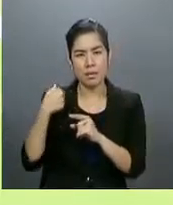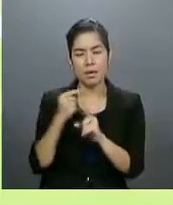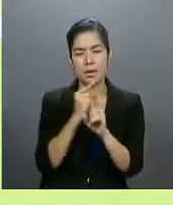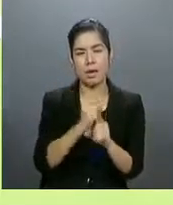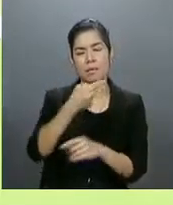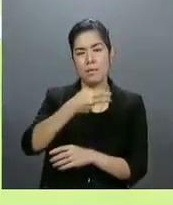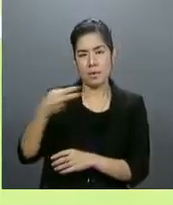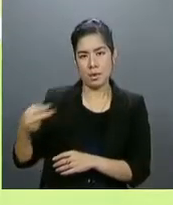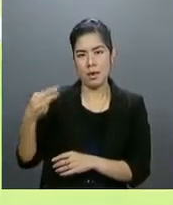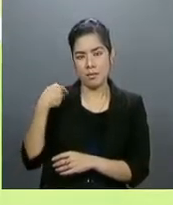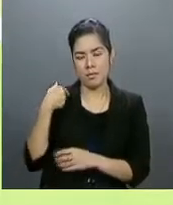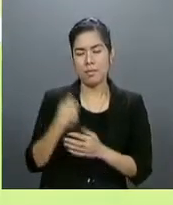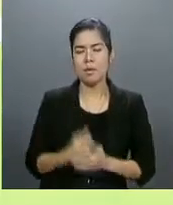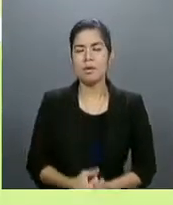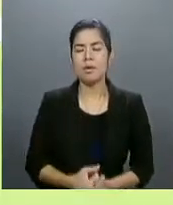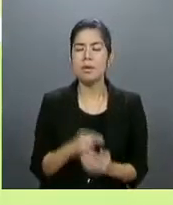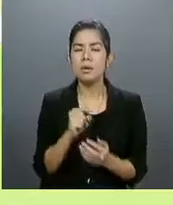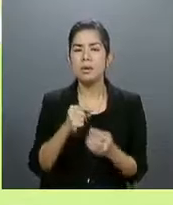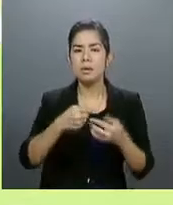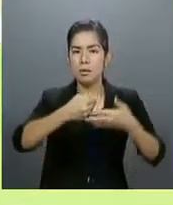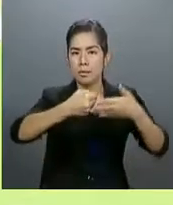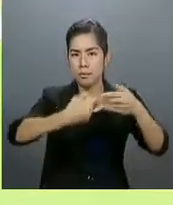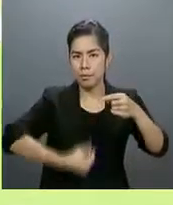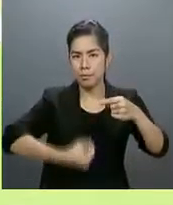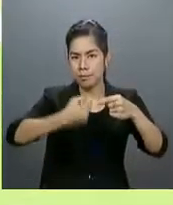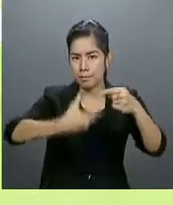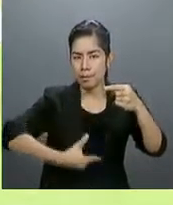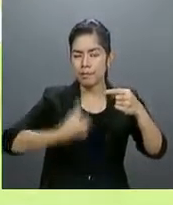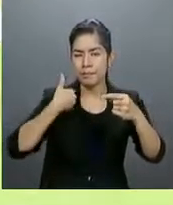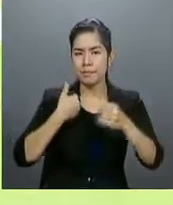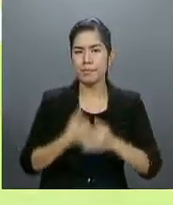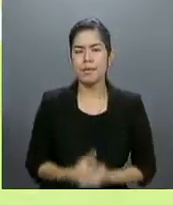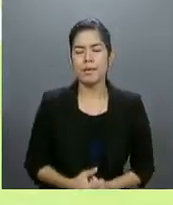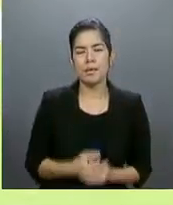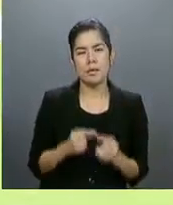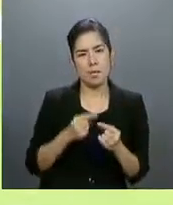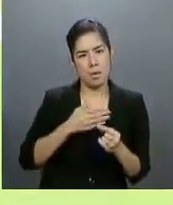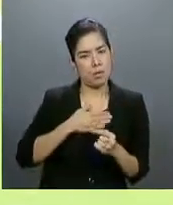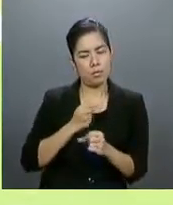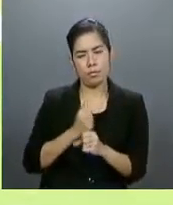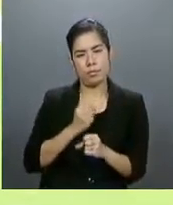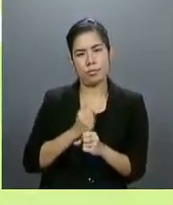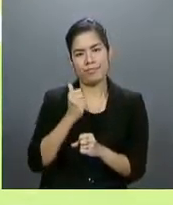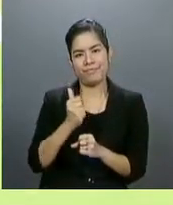facebook.com/citizenthaipbs หรือช่องทางการสื่อสารที่ปรากฏอยู่ในขณะนี้เพราะพลังการสื่อสารอยู่ในมือคุณ